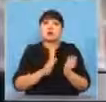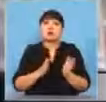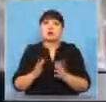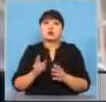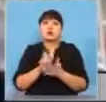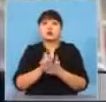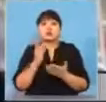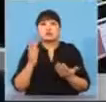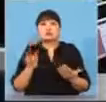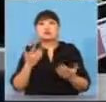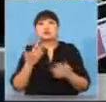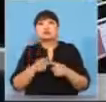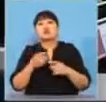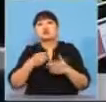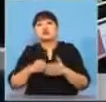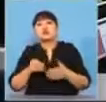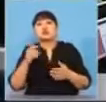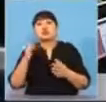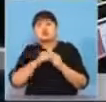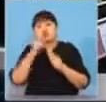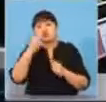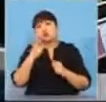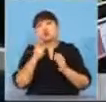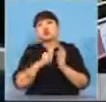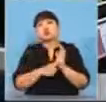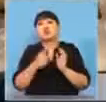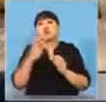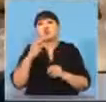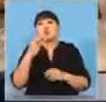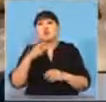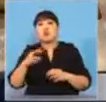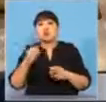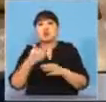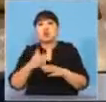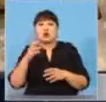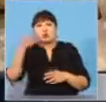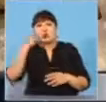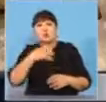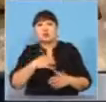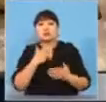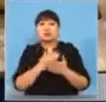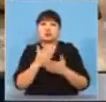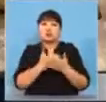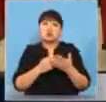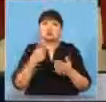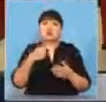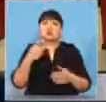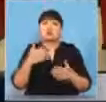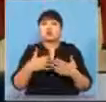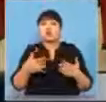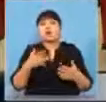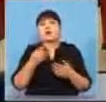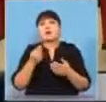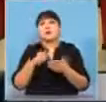болуы тиіс деді. Себебі оны сатып алу үшін жыл сайын 173 миллион теңге бөлінеді. Бұл әлеуметтік маңызы бар азық-түліктің 33 түріне